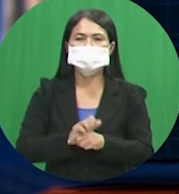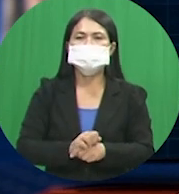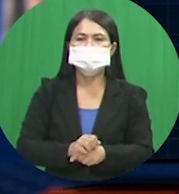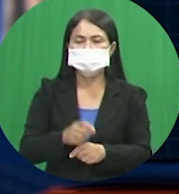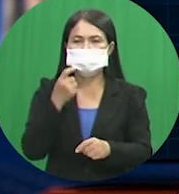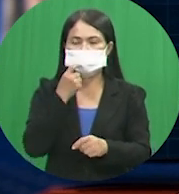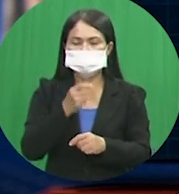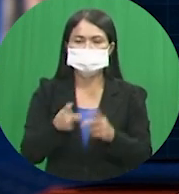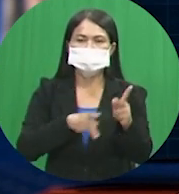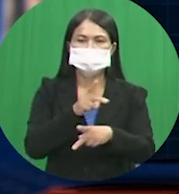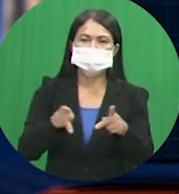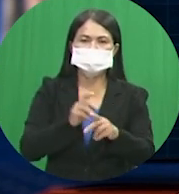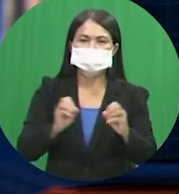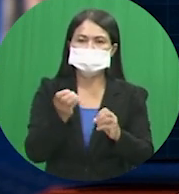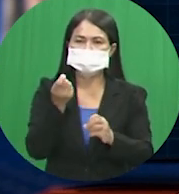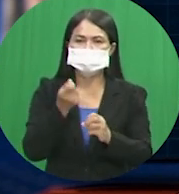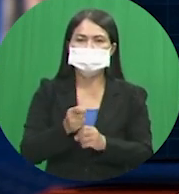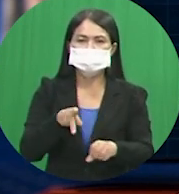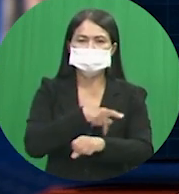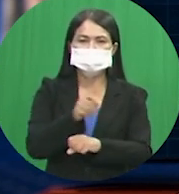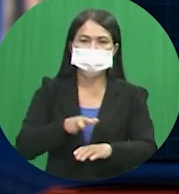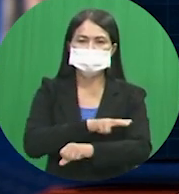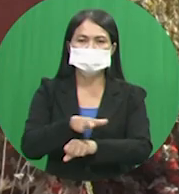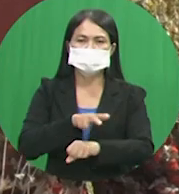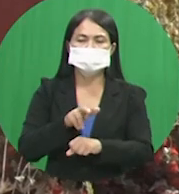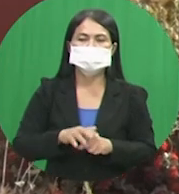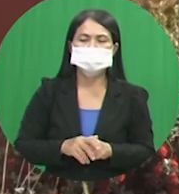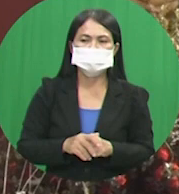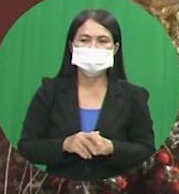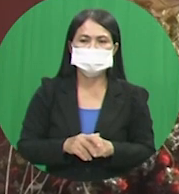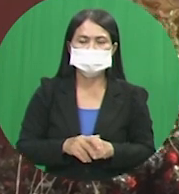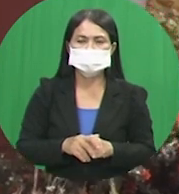ត់ធ្មេញជូនប្រជាពលរដ្ឋដោយឥតគិតថ្លៃក្នុងខេត្តត្បូងឃ្មុំ